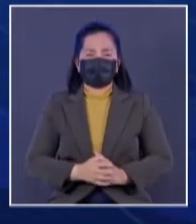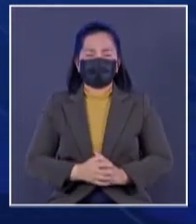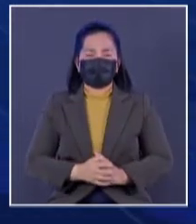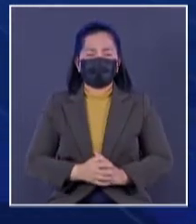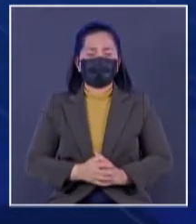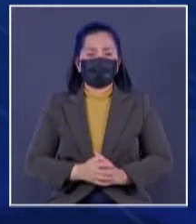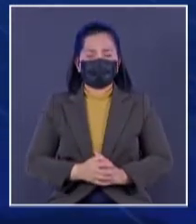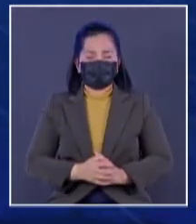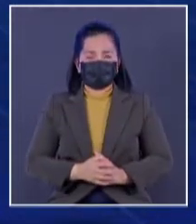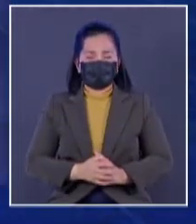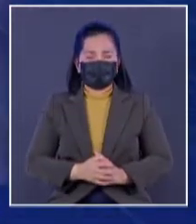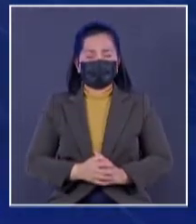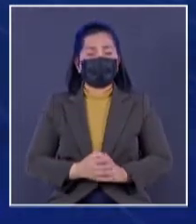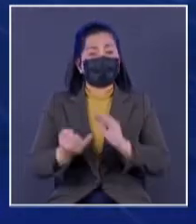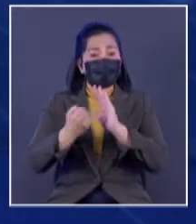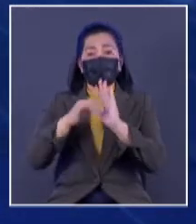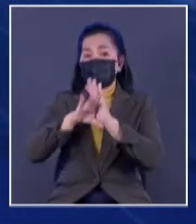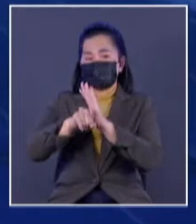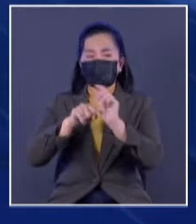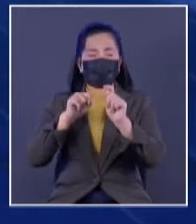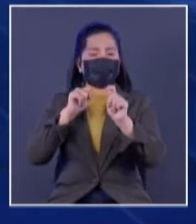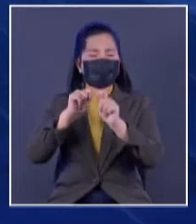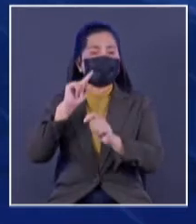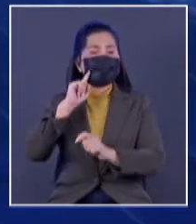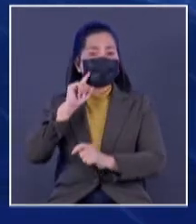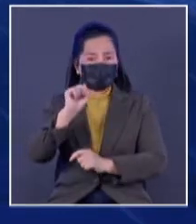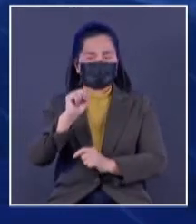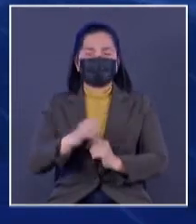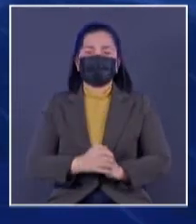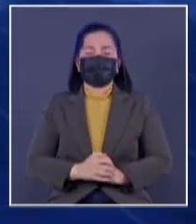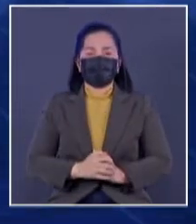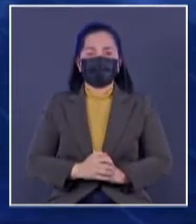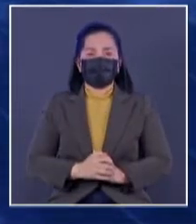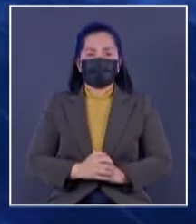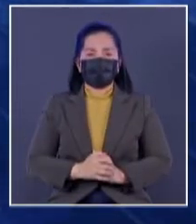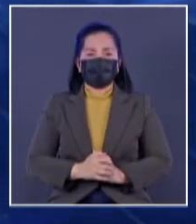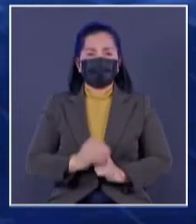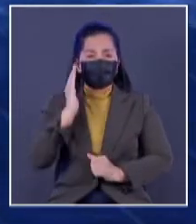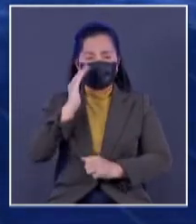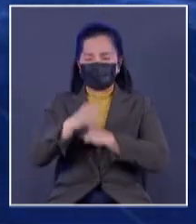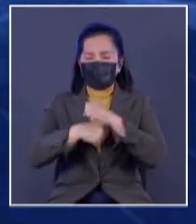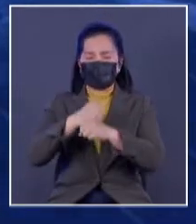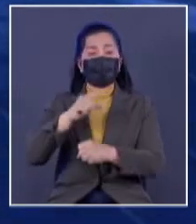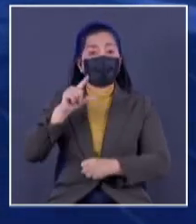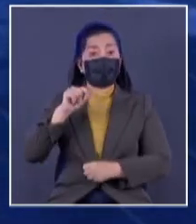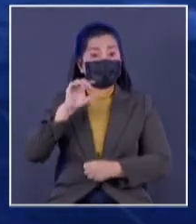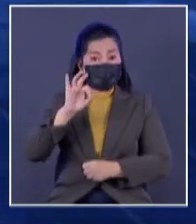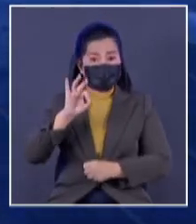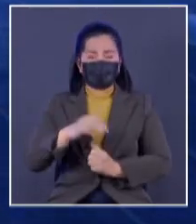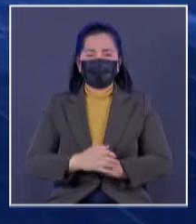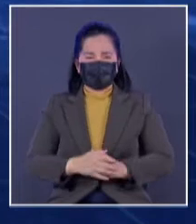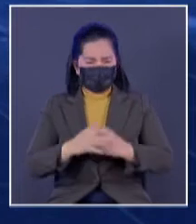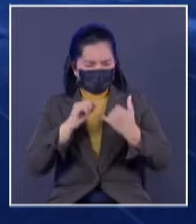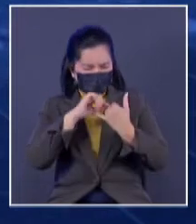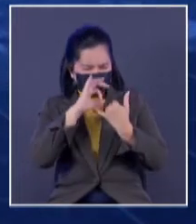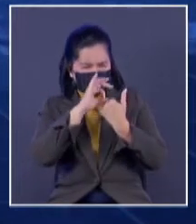นาจอมเทียน5ที่อำเภอสัตหีบจังหวัดชลบุรีนะครับคนนี้คือนายณรงค์พันธ์แก้วลาอายุ29ปีก็มีบาดแผลตามร่างกายแขนข